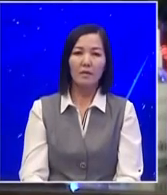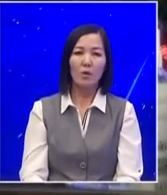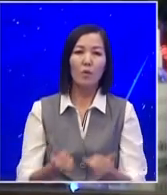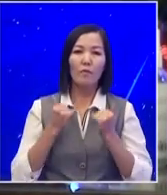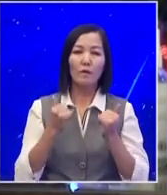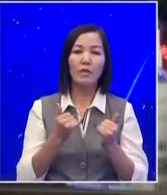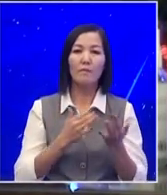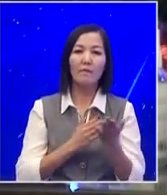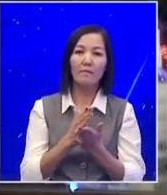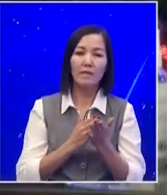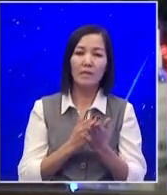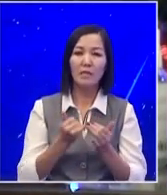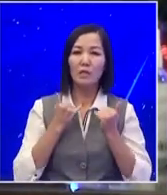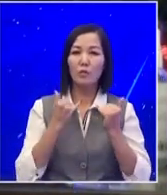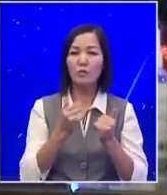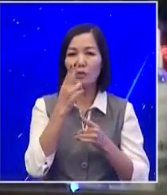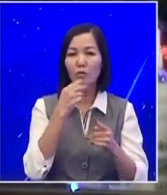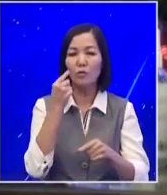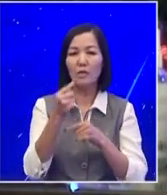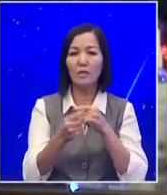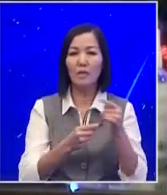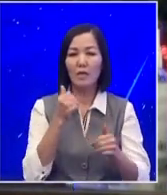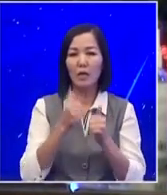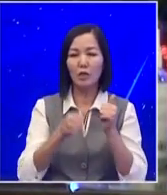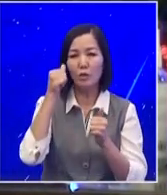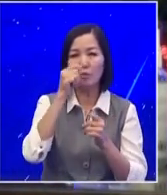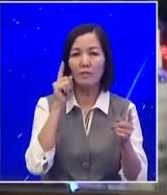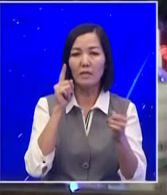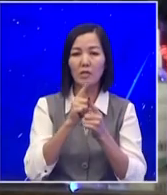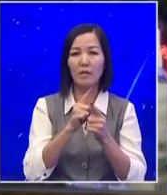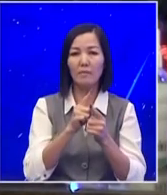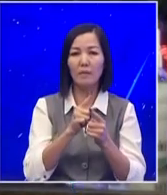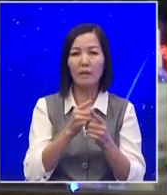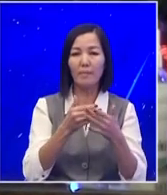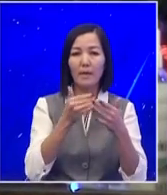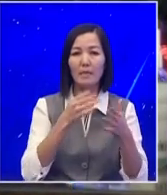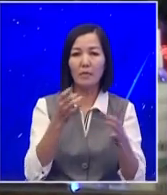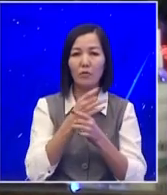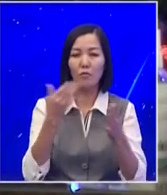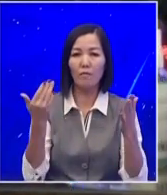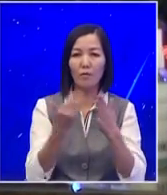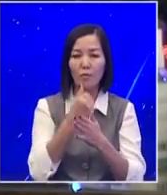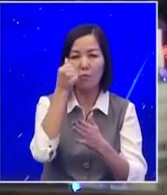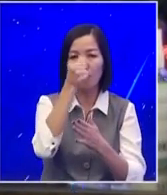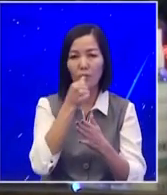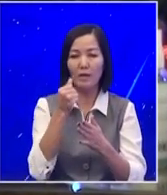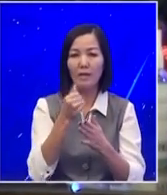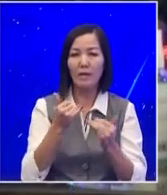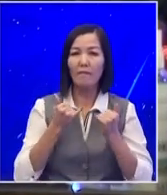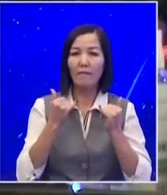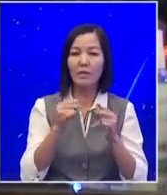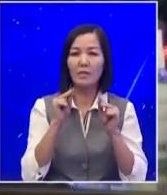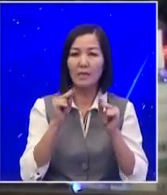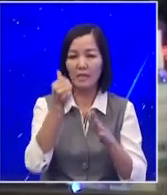Уважаемые ветераны, по сложившейся доброй традиции, каждый год мы встречаемся с вами в канун новогодних праздников. Эти встречи не только выражение